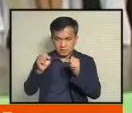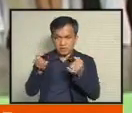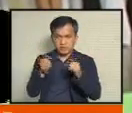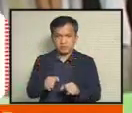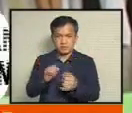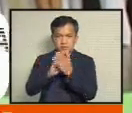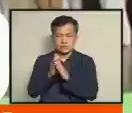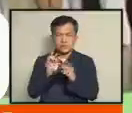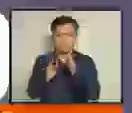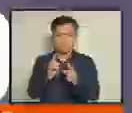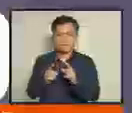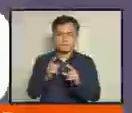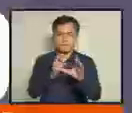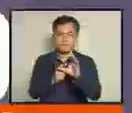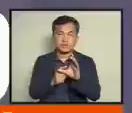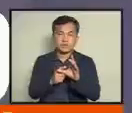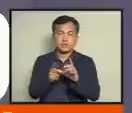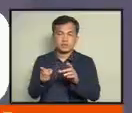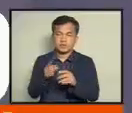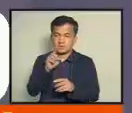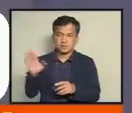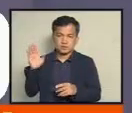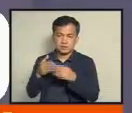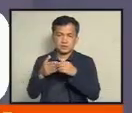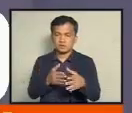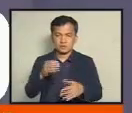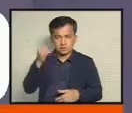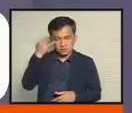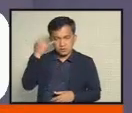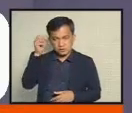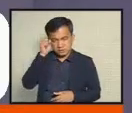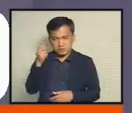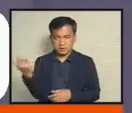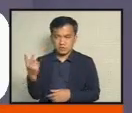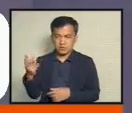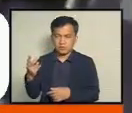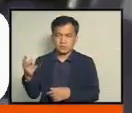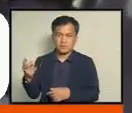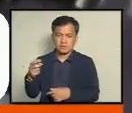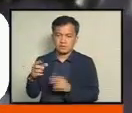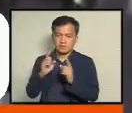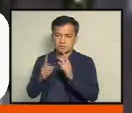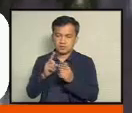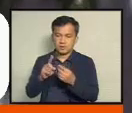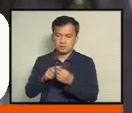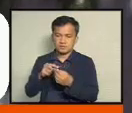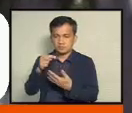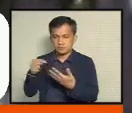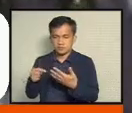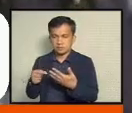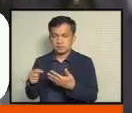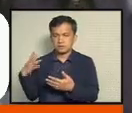sa mga rebeldeng komunista. Pangako niya sa leader na si Joe Masison, silang dalawa lang ang mag-uusap para matanong ito sa mga bagay na nagaantay